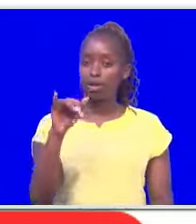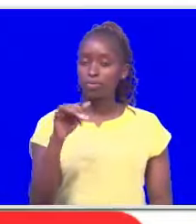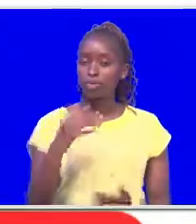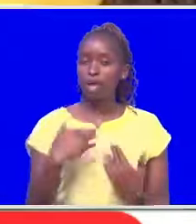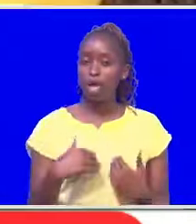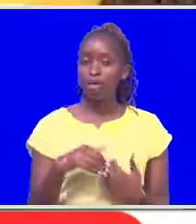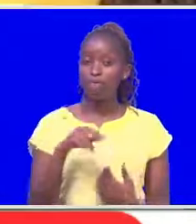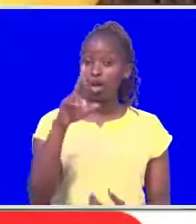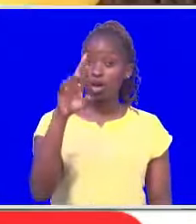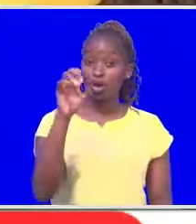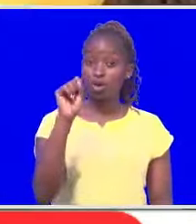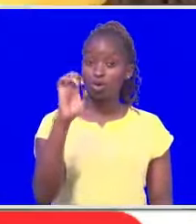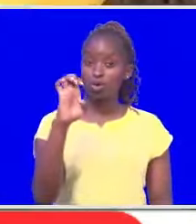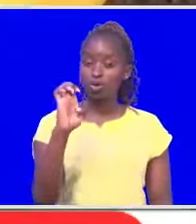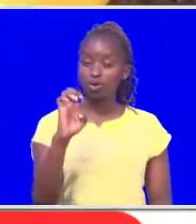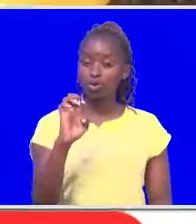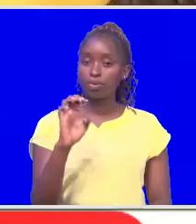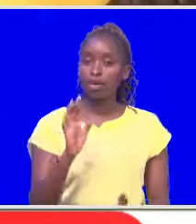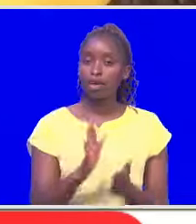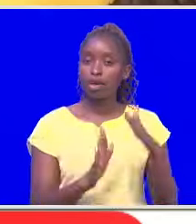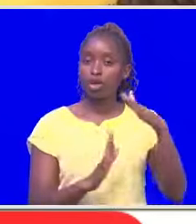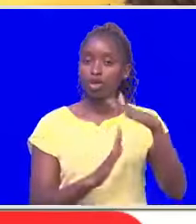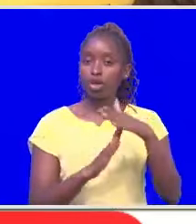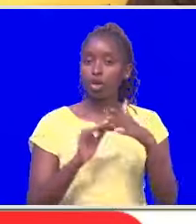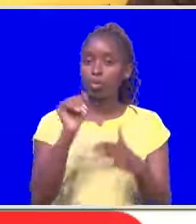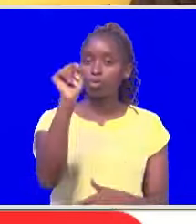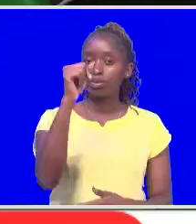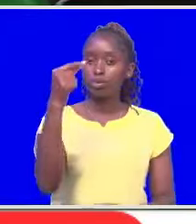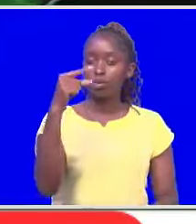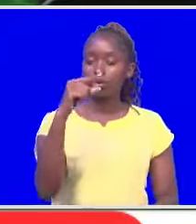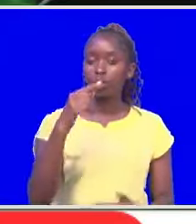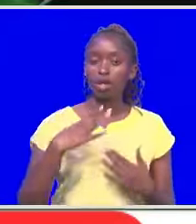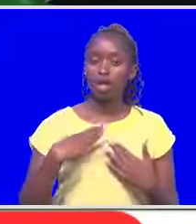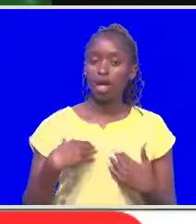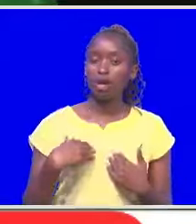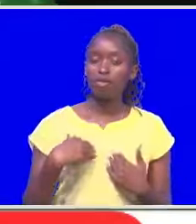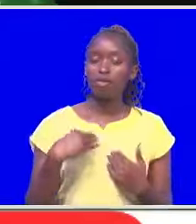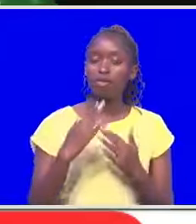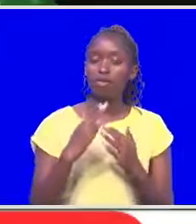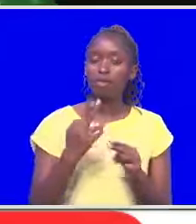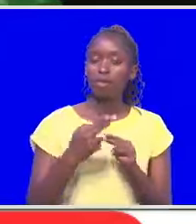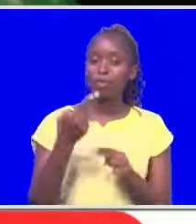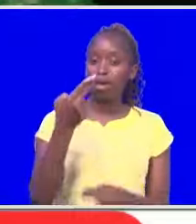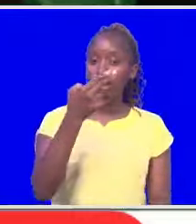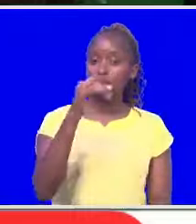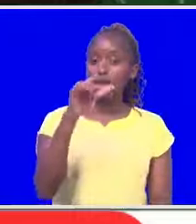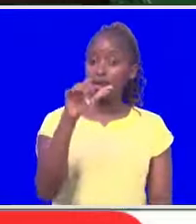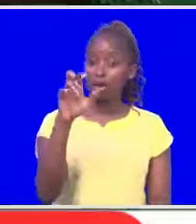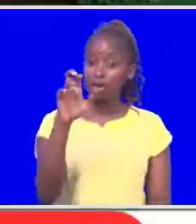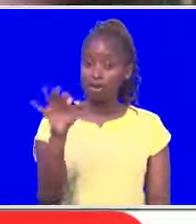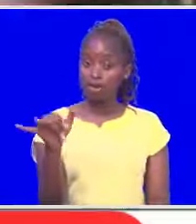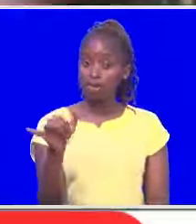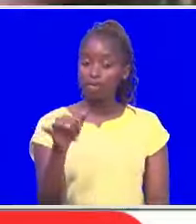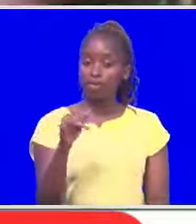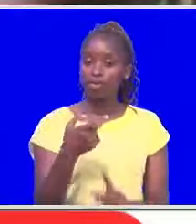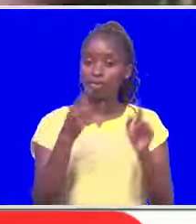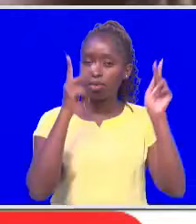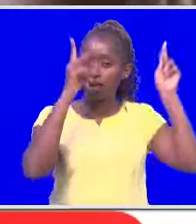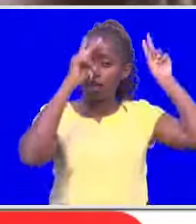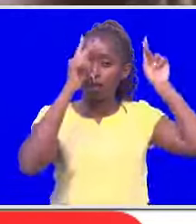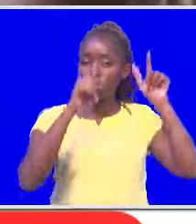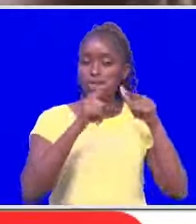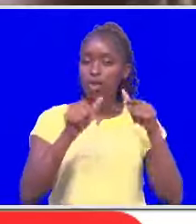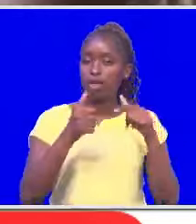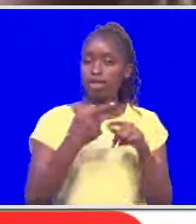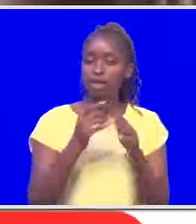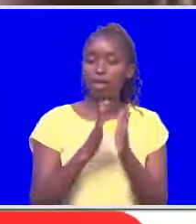wa Kirinyaga, Sajenti Mkuu Kinywa Mureithi pia wa Kirinyaga, Kapteni Hilary Litali wa Kakamega na Nakuru,